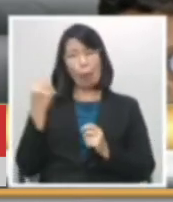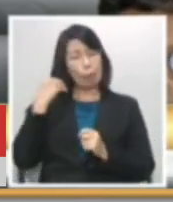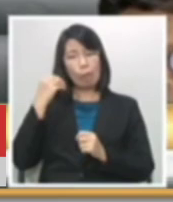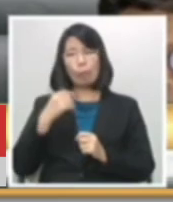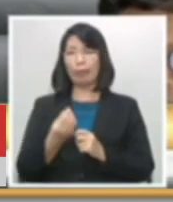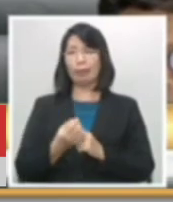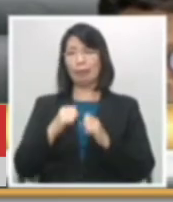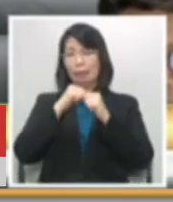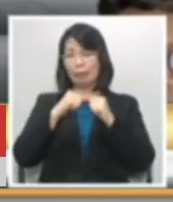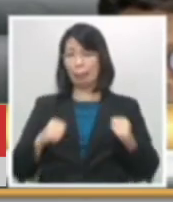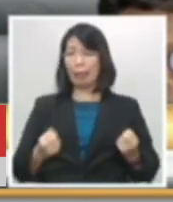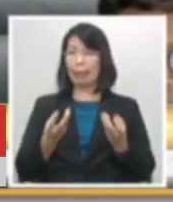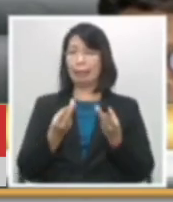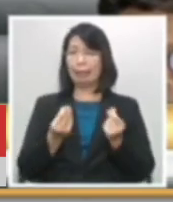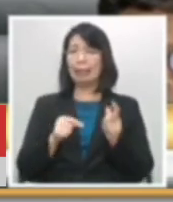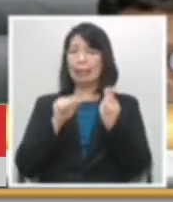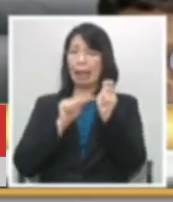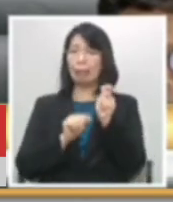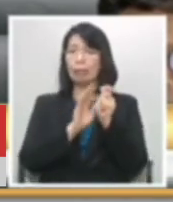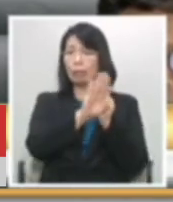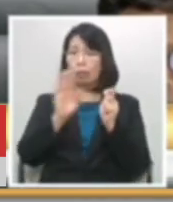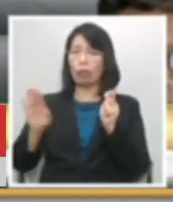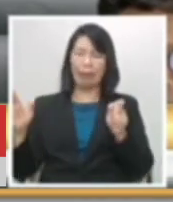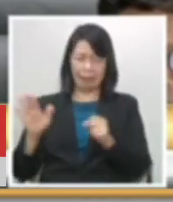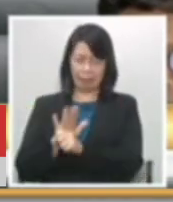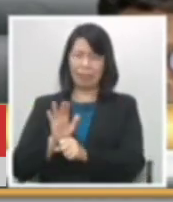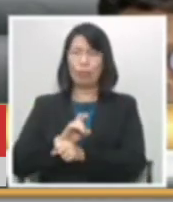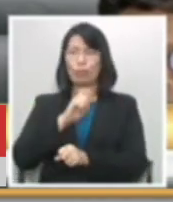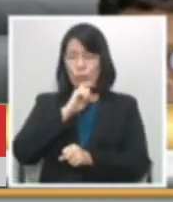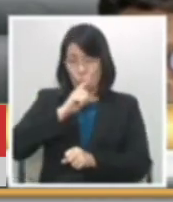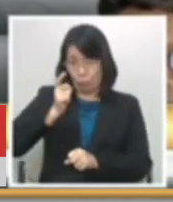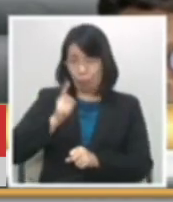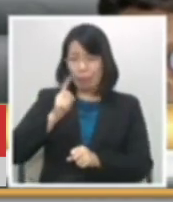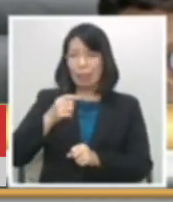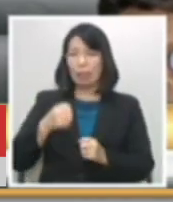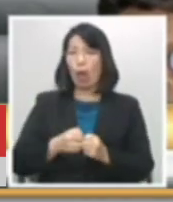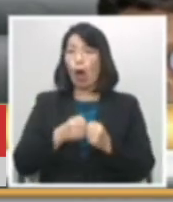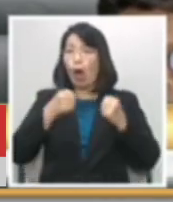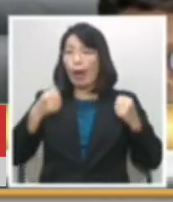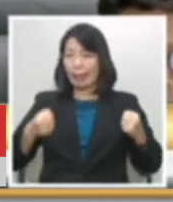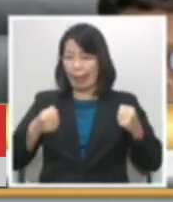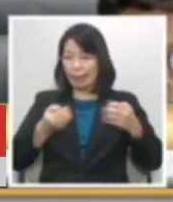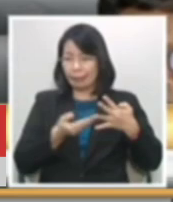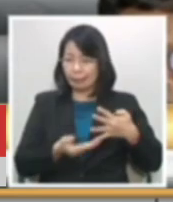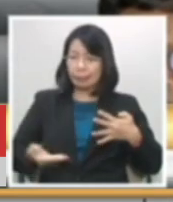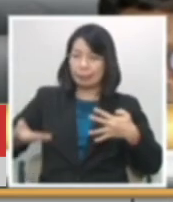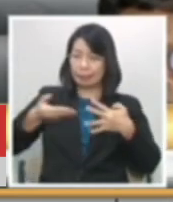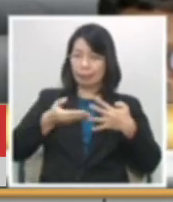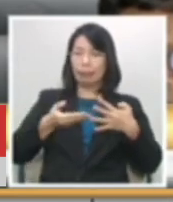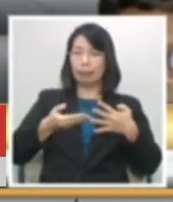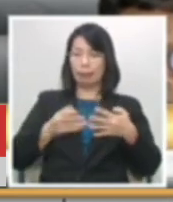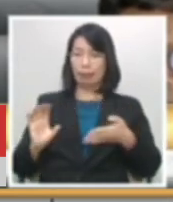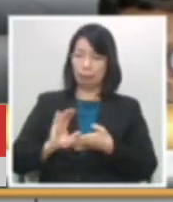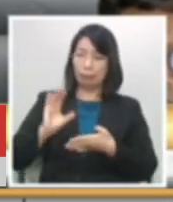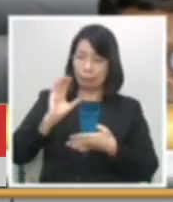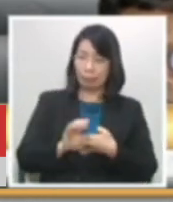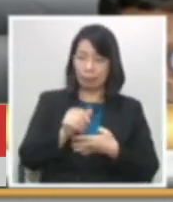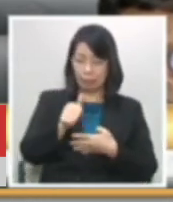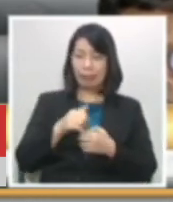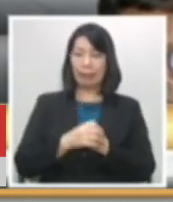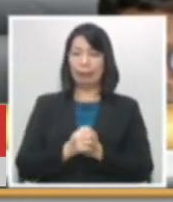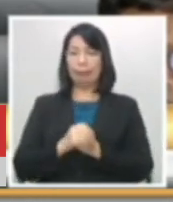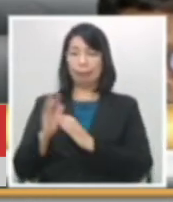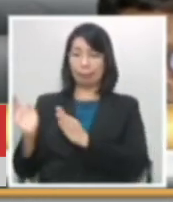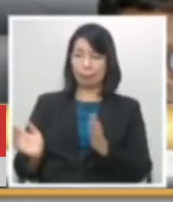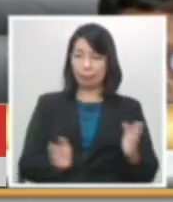ครับแล้วเรื่องที่สำคัญที่สุดก็คือการประกาศเขตที่สาธารณประโย